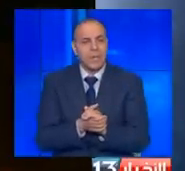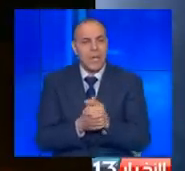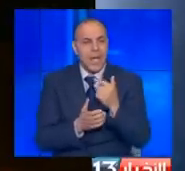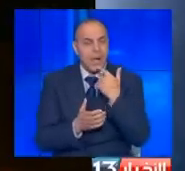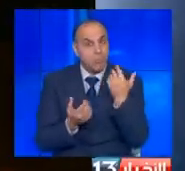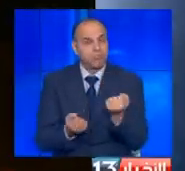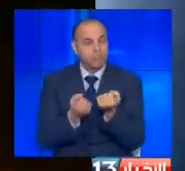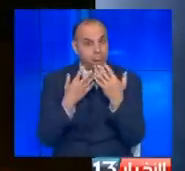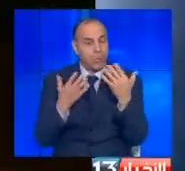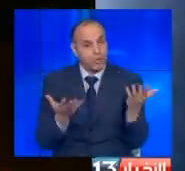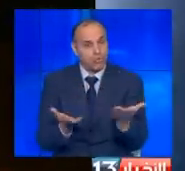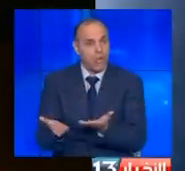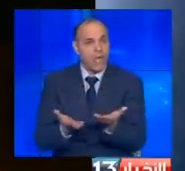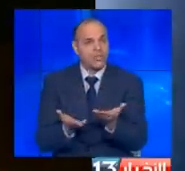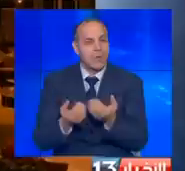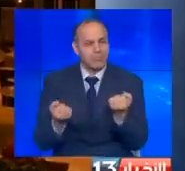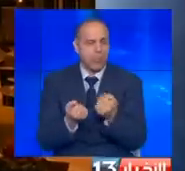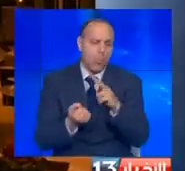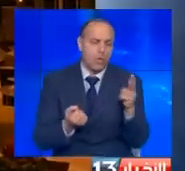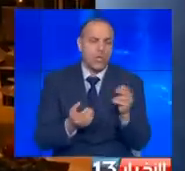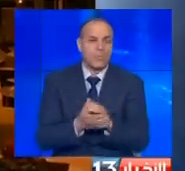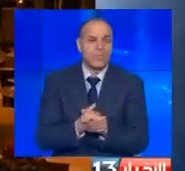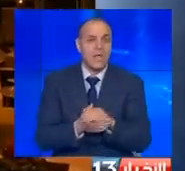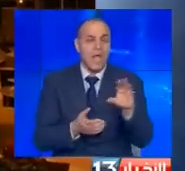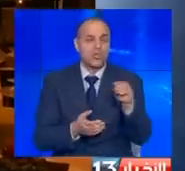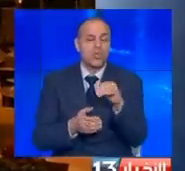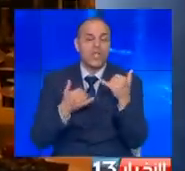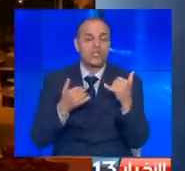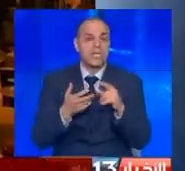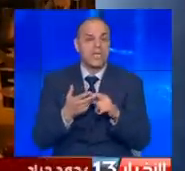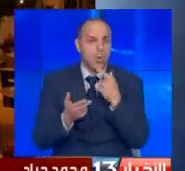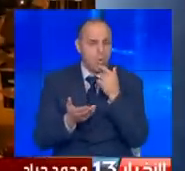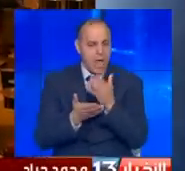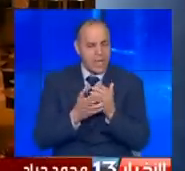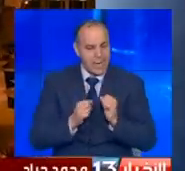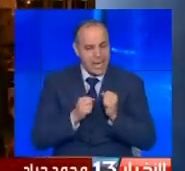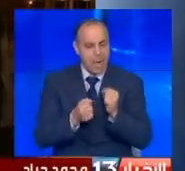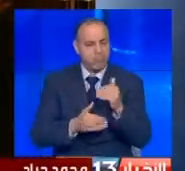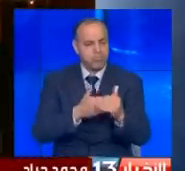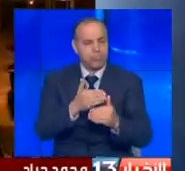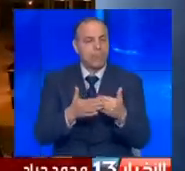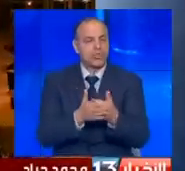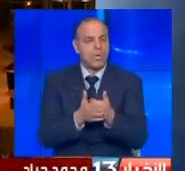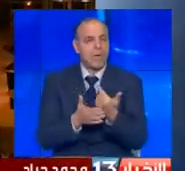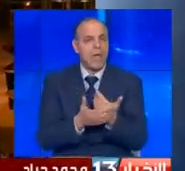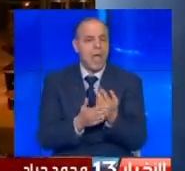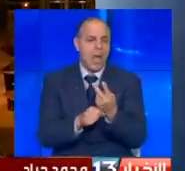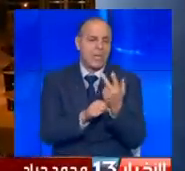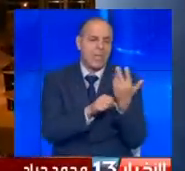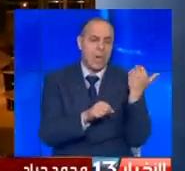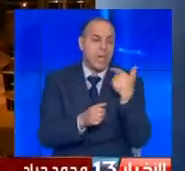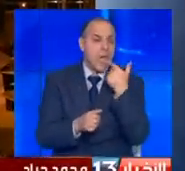سيكس يجيب يجيب تظاهرات اخرى السوق الجزائريه الحق محاوله بيسموها في جربه عندنا من عامين